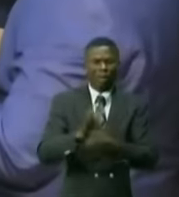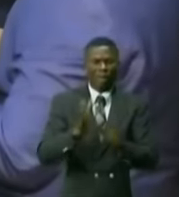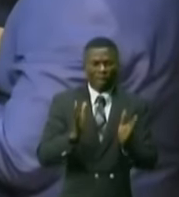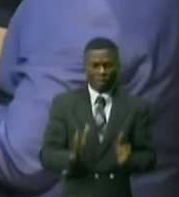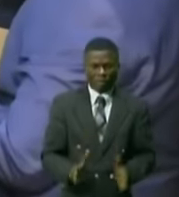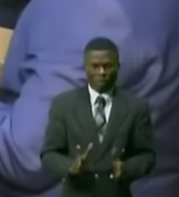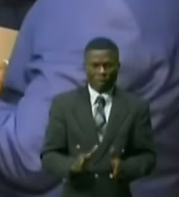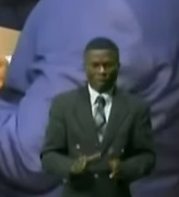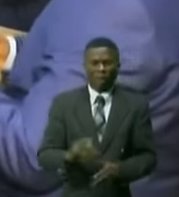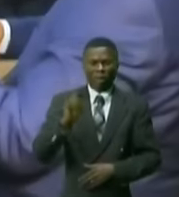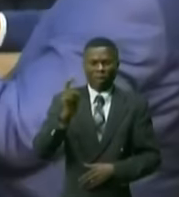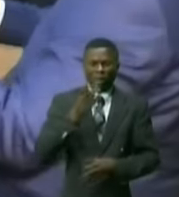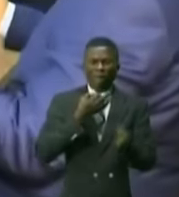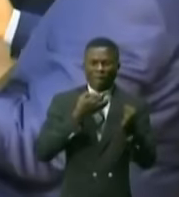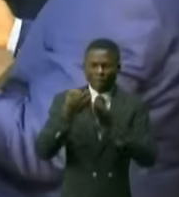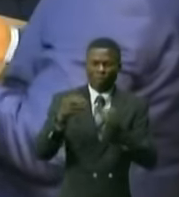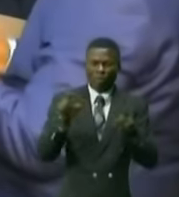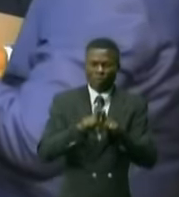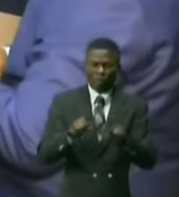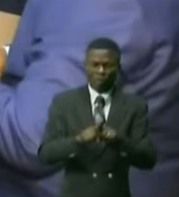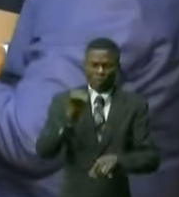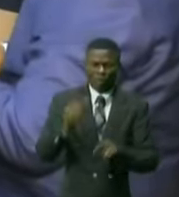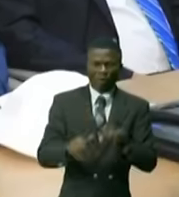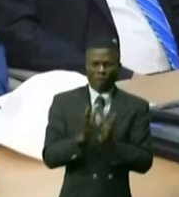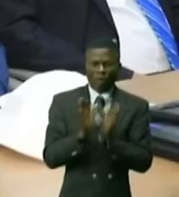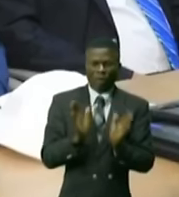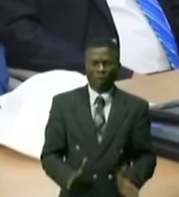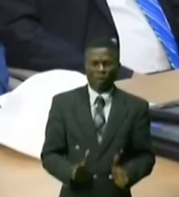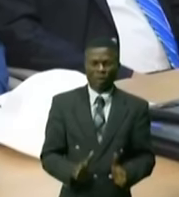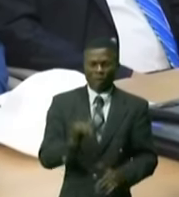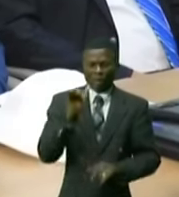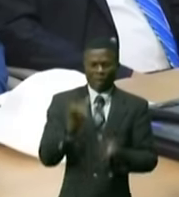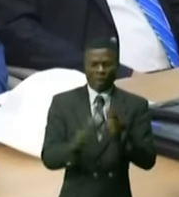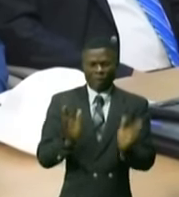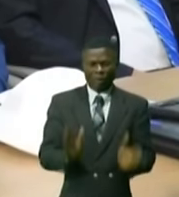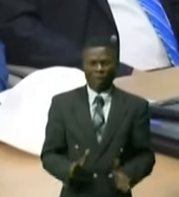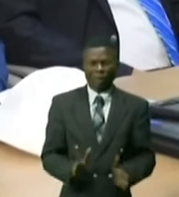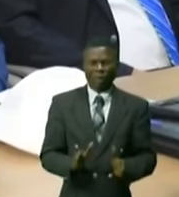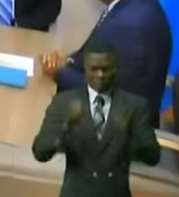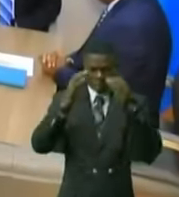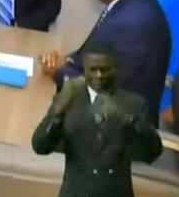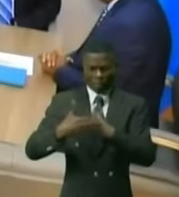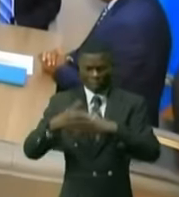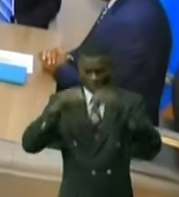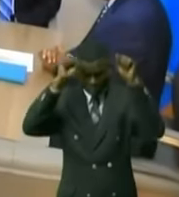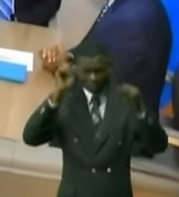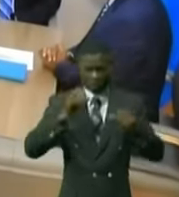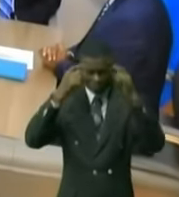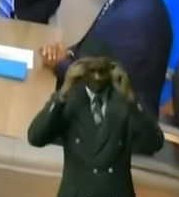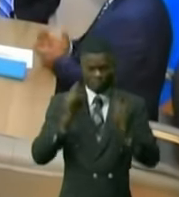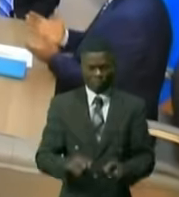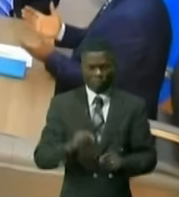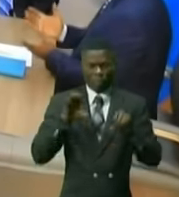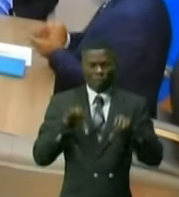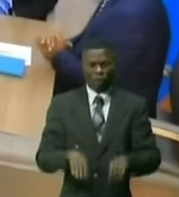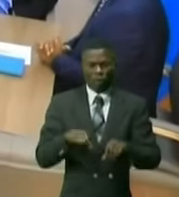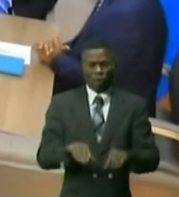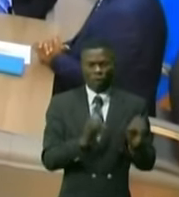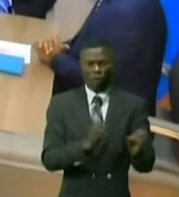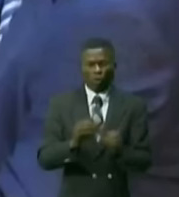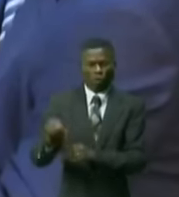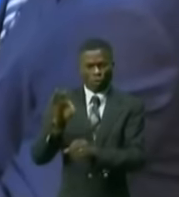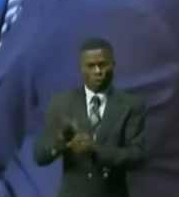Recevant la deuxième délégation, le secrétaire général auprès du président de la République a réaffirmé la détermination de la RDC à gagner son